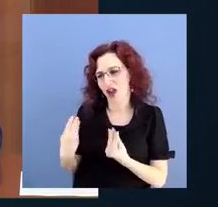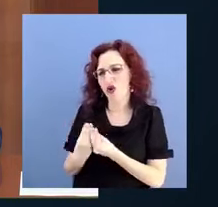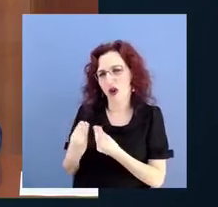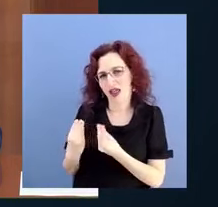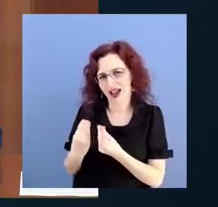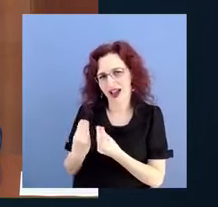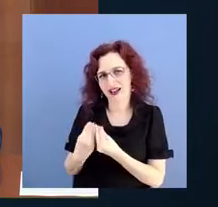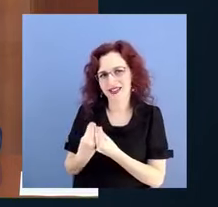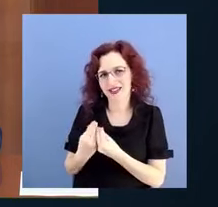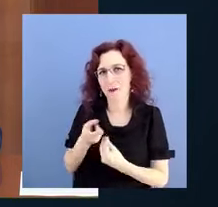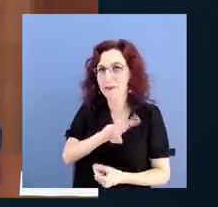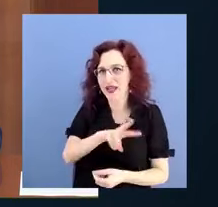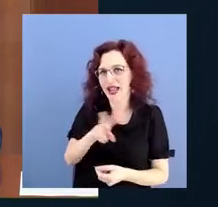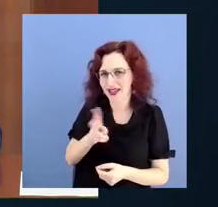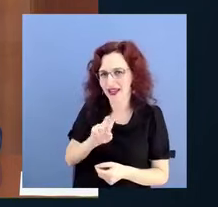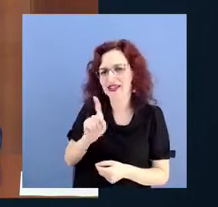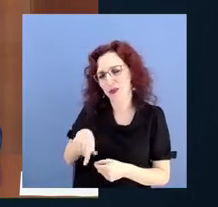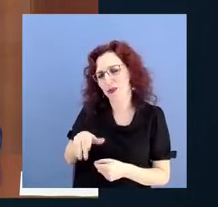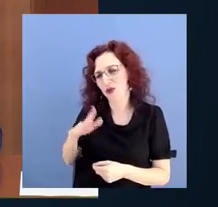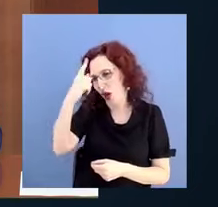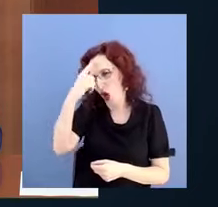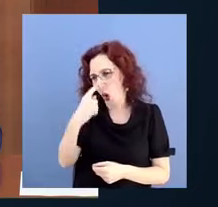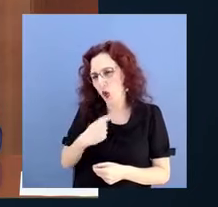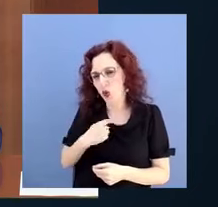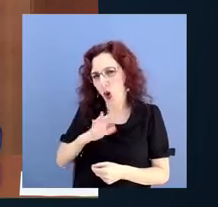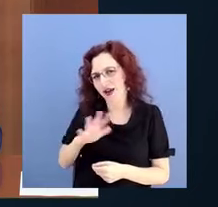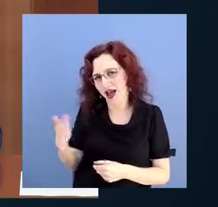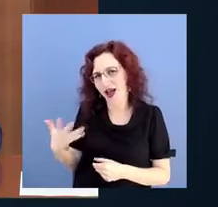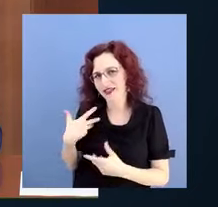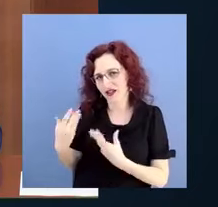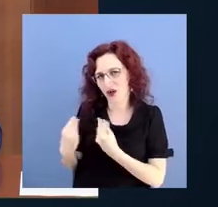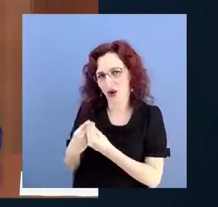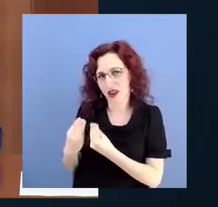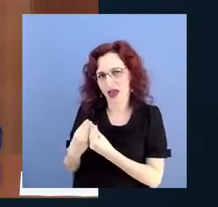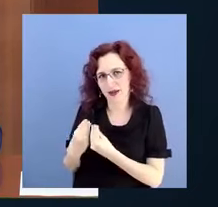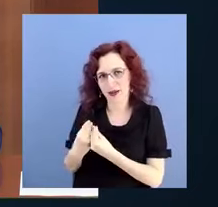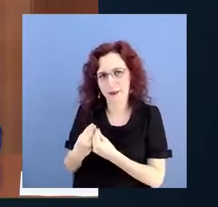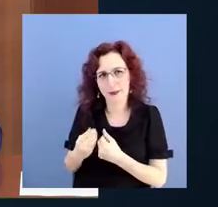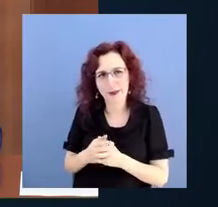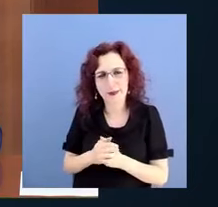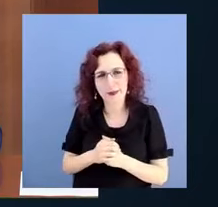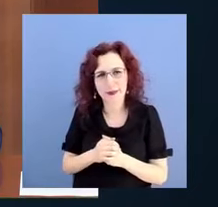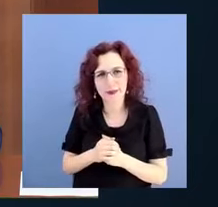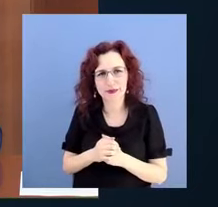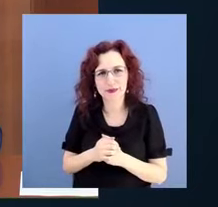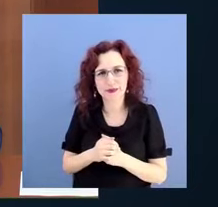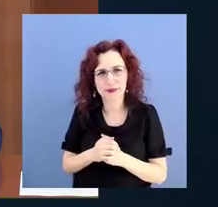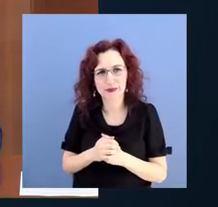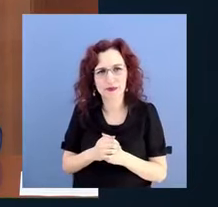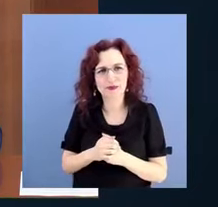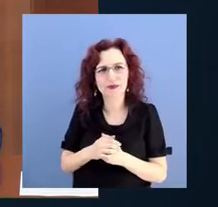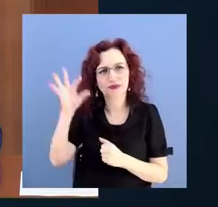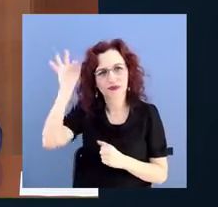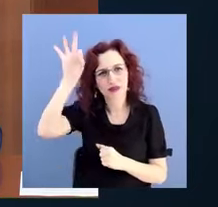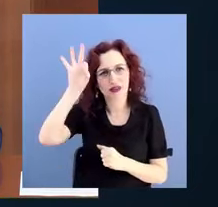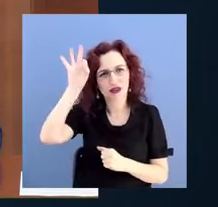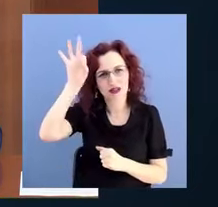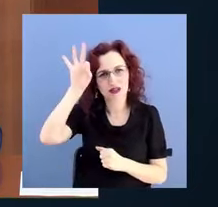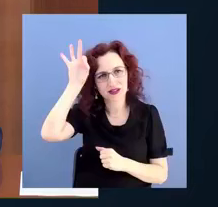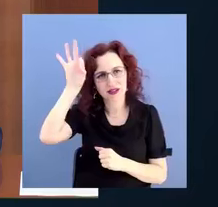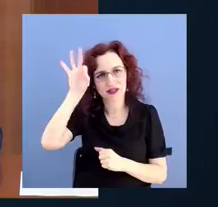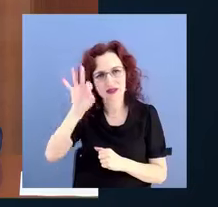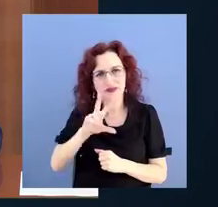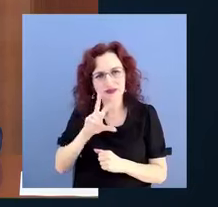bilateralità last but not least dicono gli anglosassoni mi ed un ringraziamento